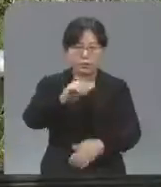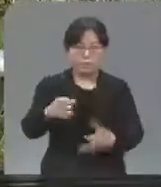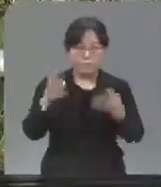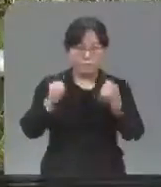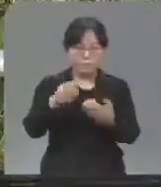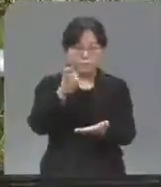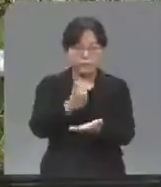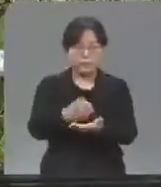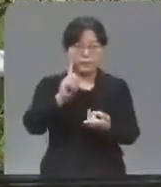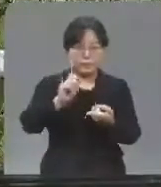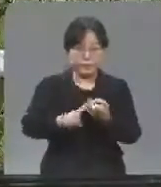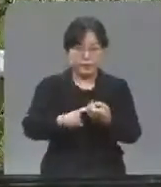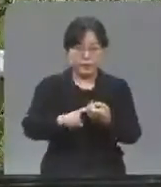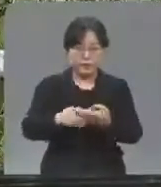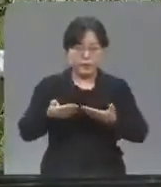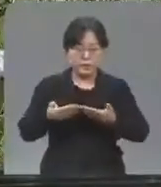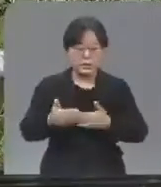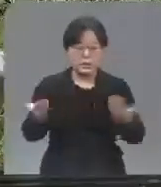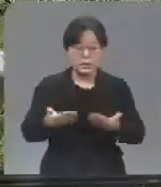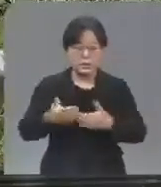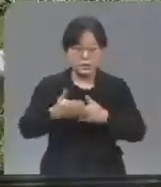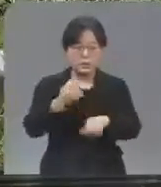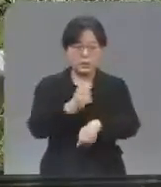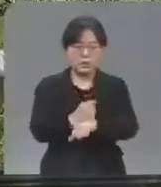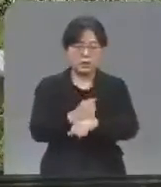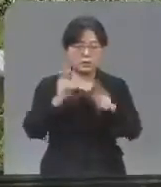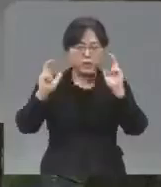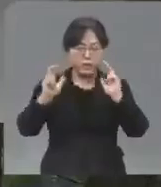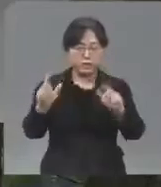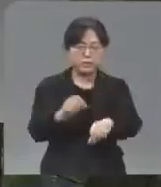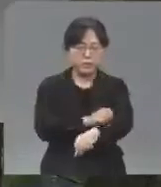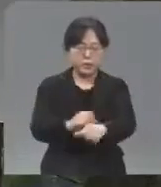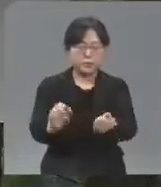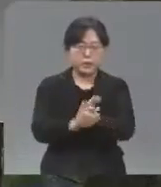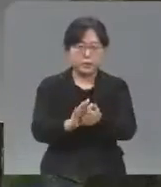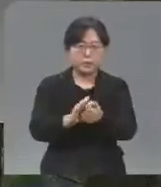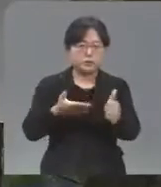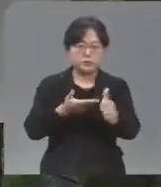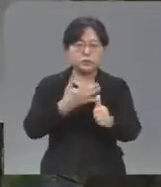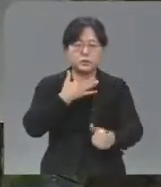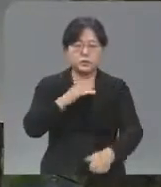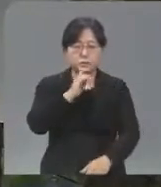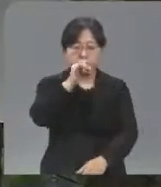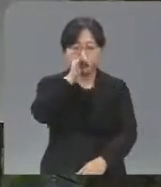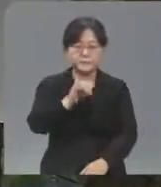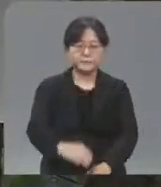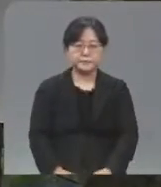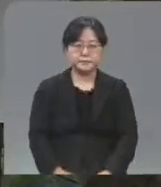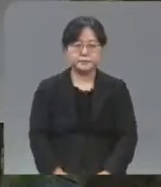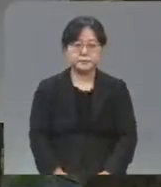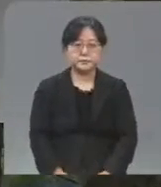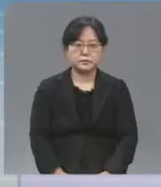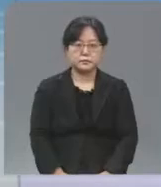법과 원칙에 따라 사업을 추진했다며 사업자의 어떤 특혜도 없었다고 답했습니다.